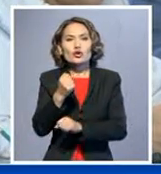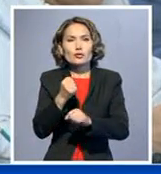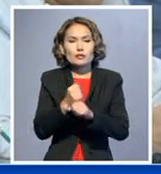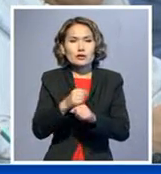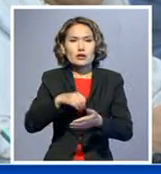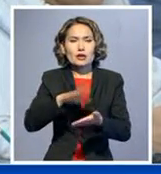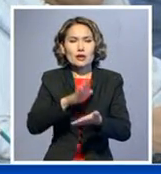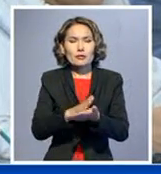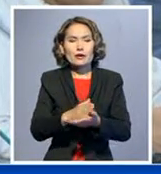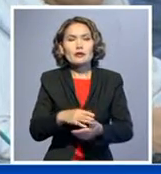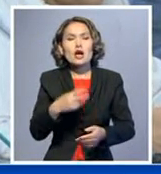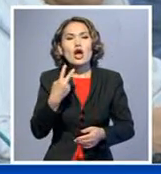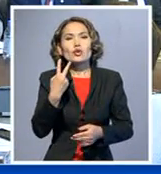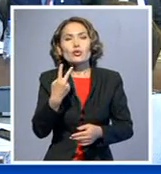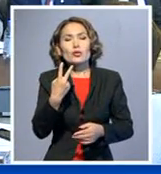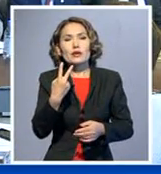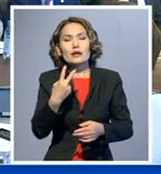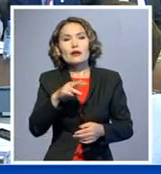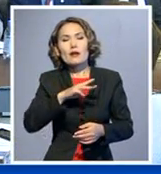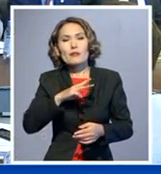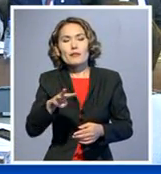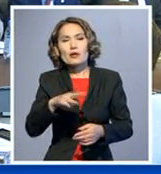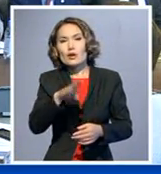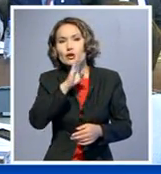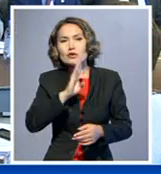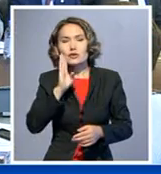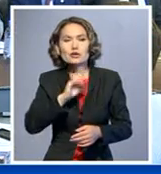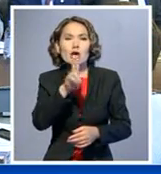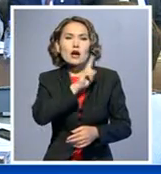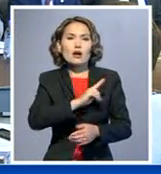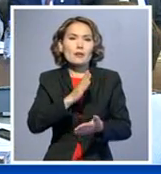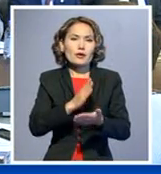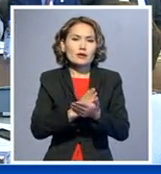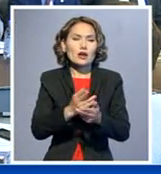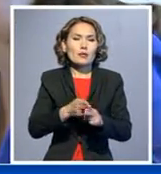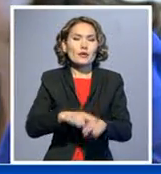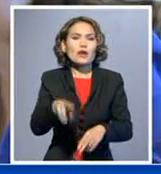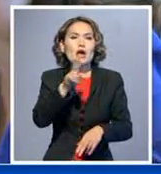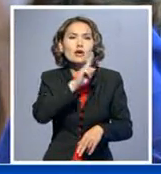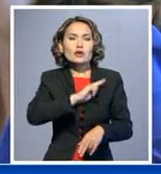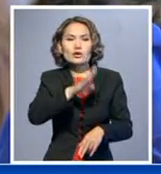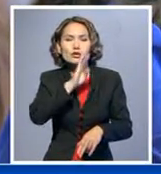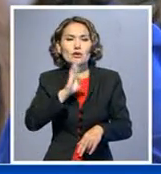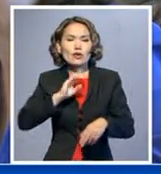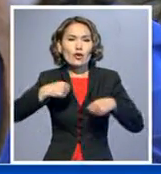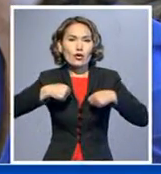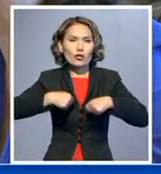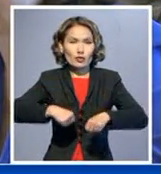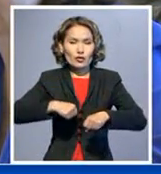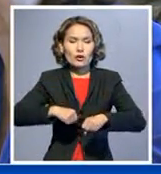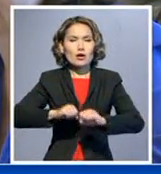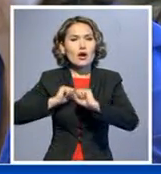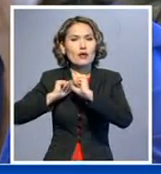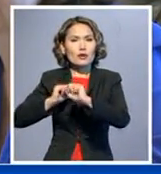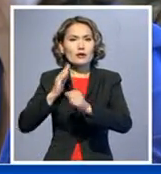жандылар. Яғни 2 миллионға жуық әйел ел өркендеуіне еңбек етіп жүр. Ал олардың жұмыс барысында құқығы шектелмеуі тиіс.